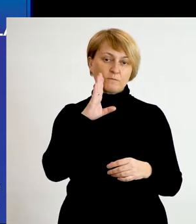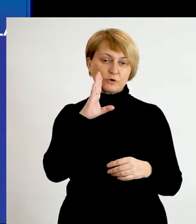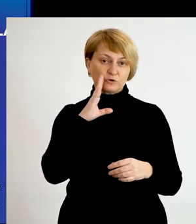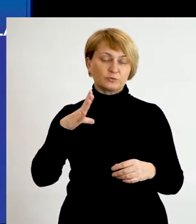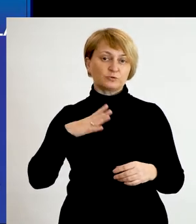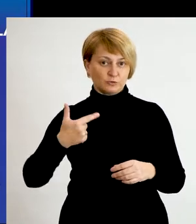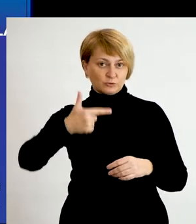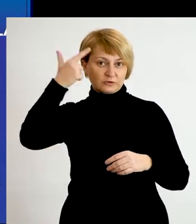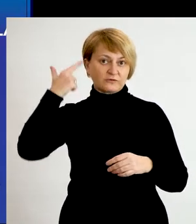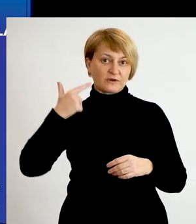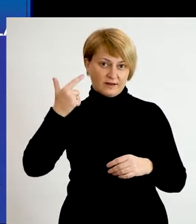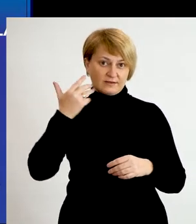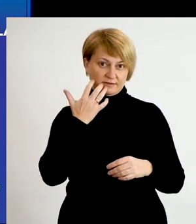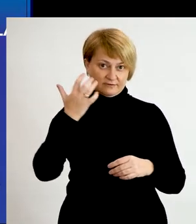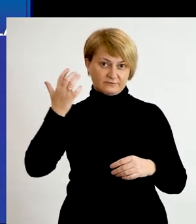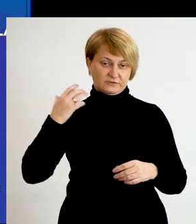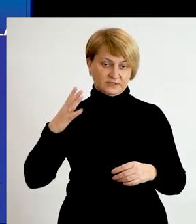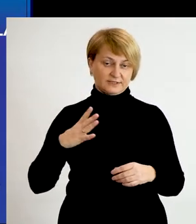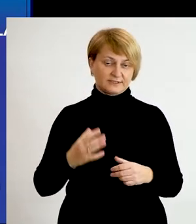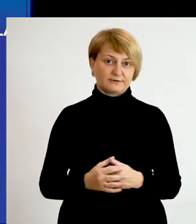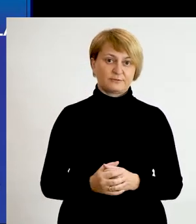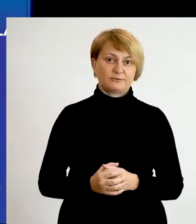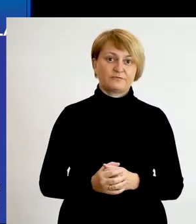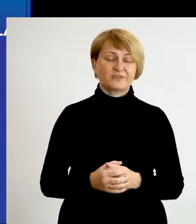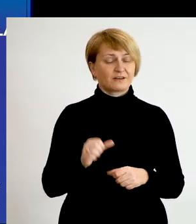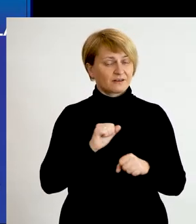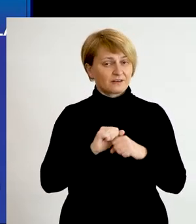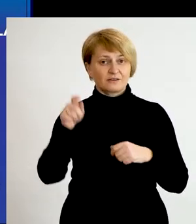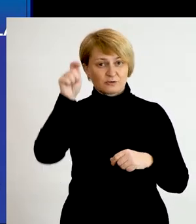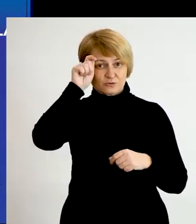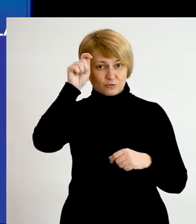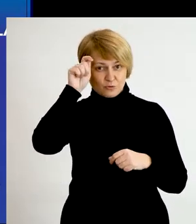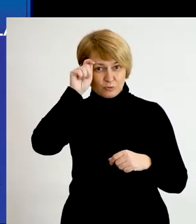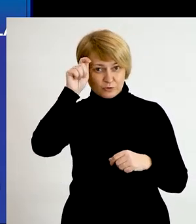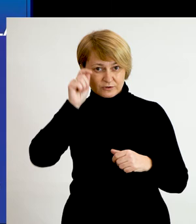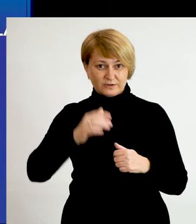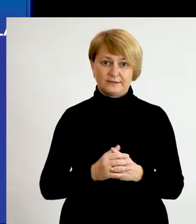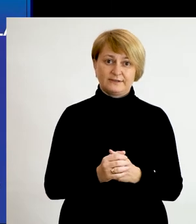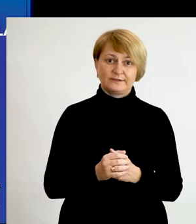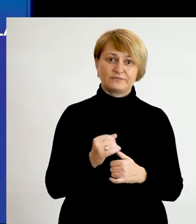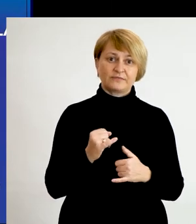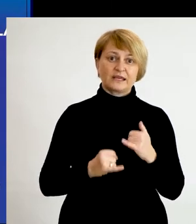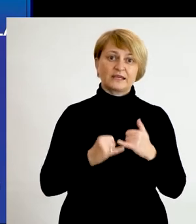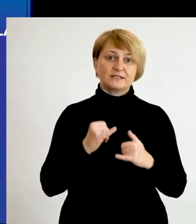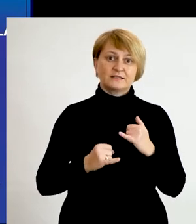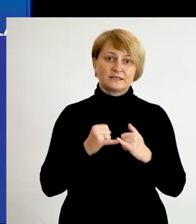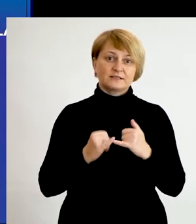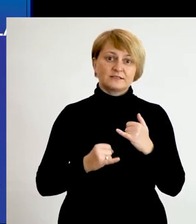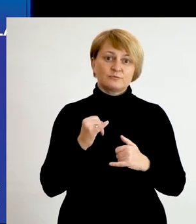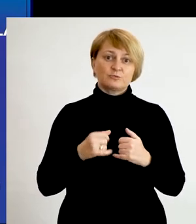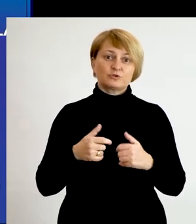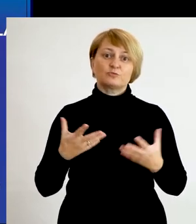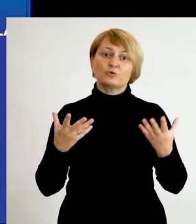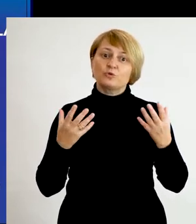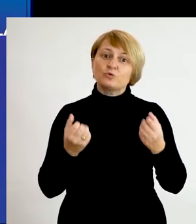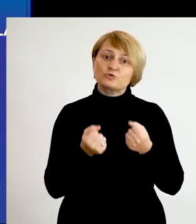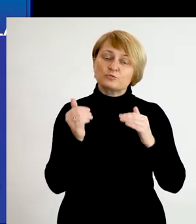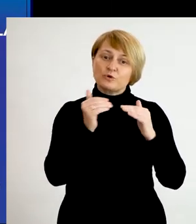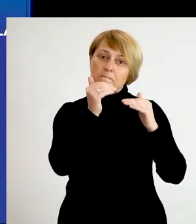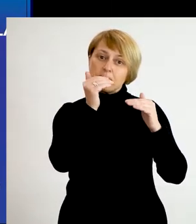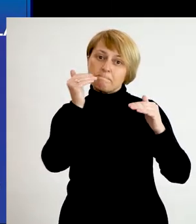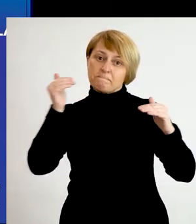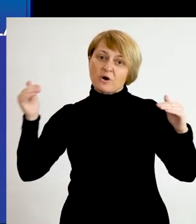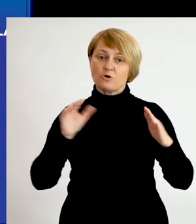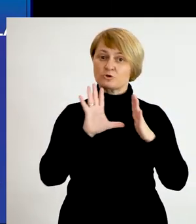które były 2 lata wcześniej, co jest kłopotliwe w sensie jednocześnie tego, że musimy